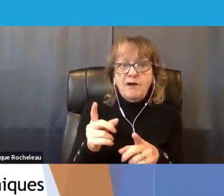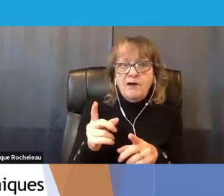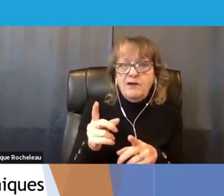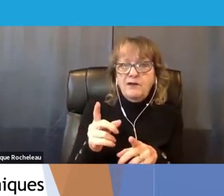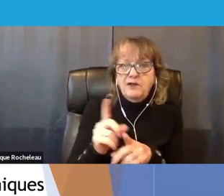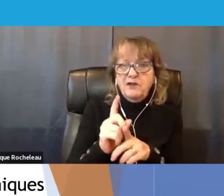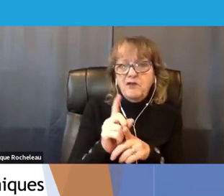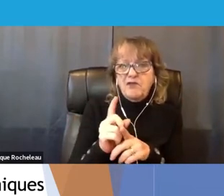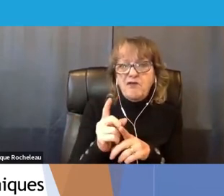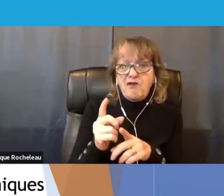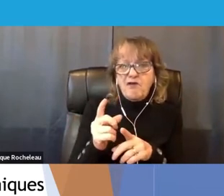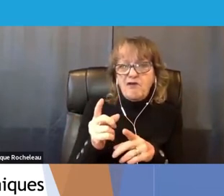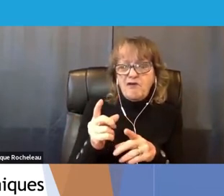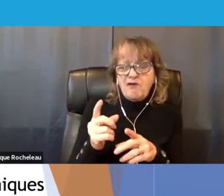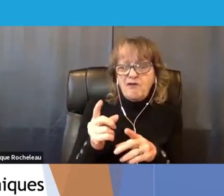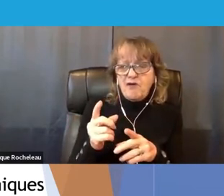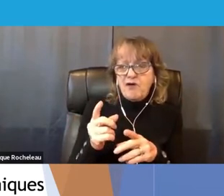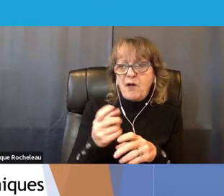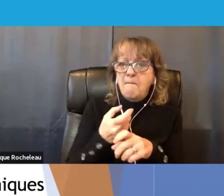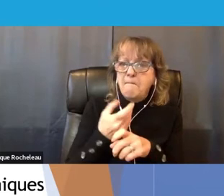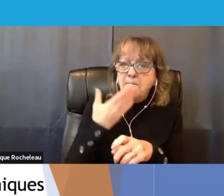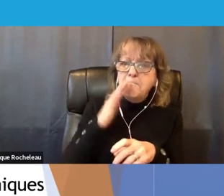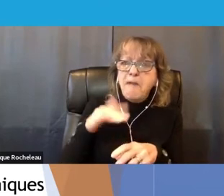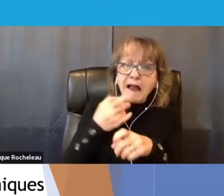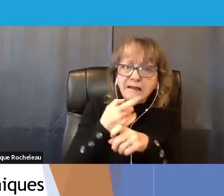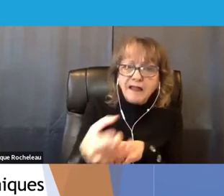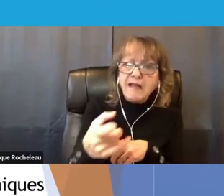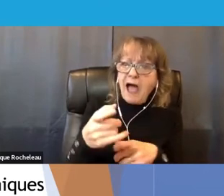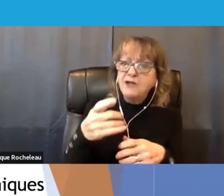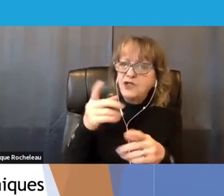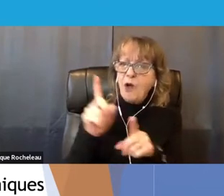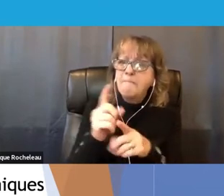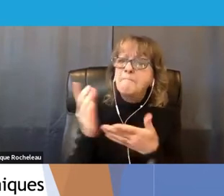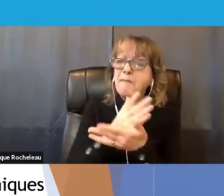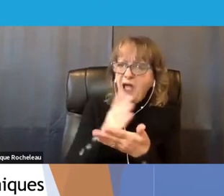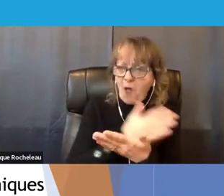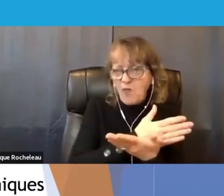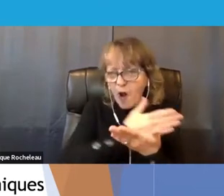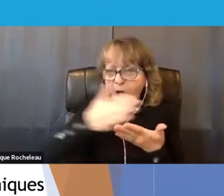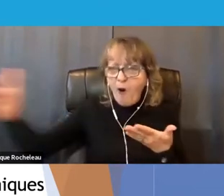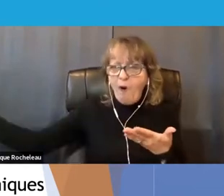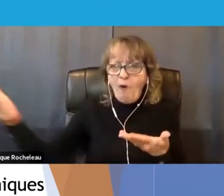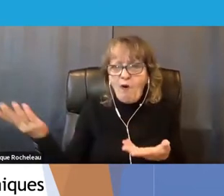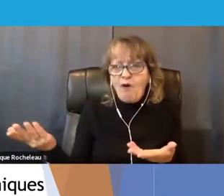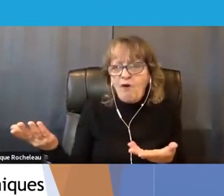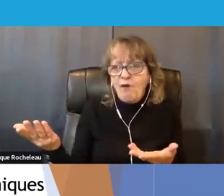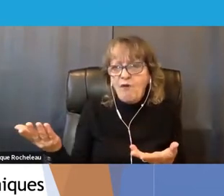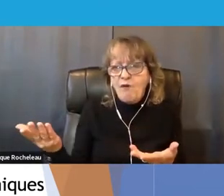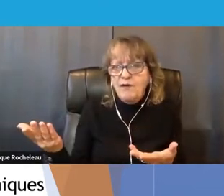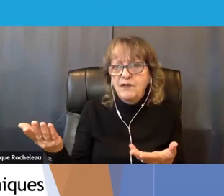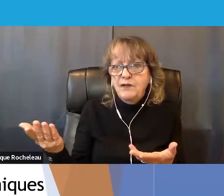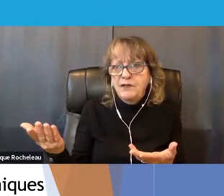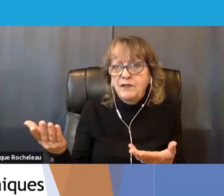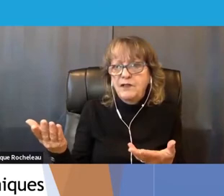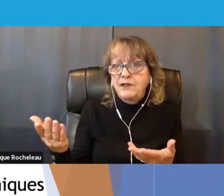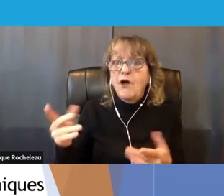des relations qui existent sur de longues périodes, des relations aussi où les gestes